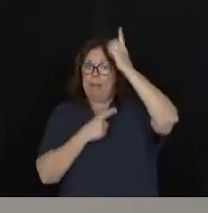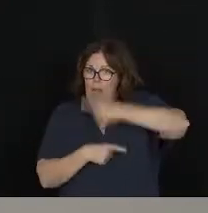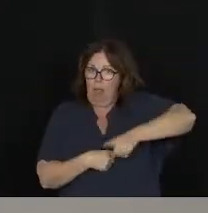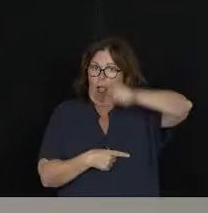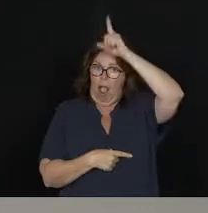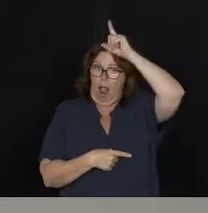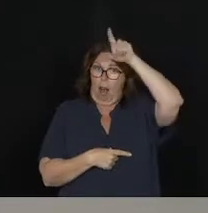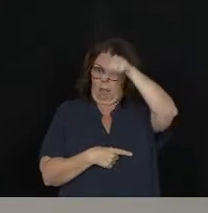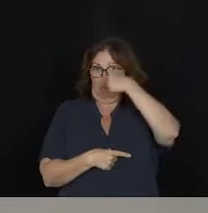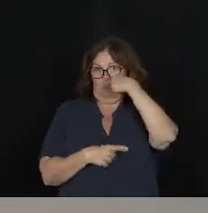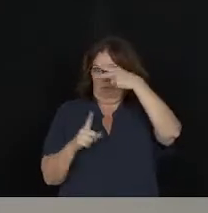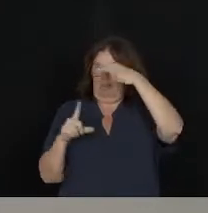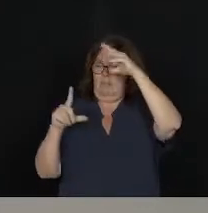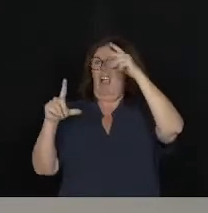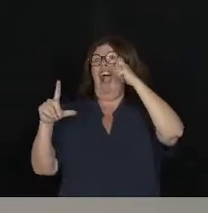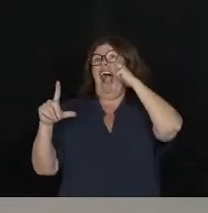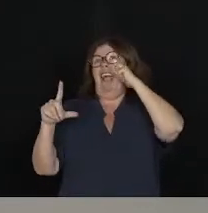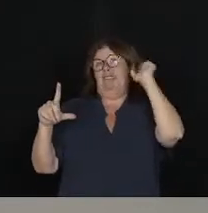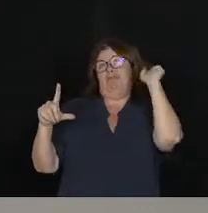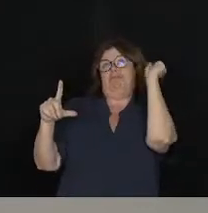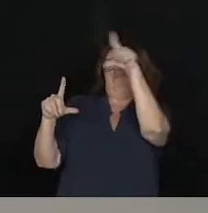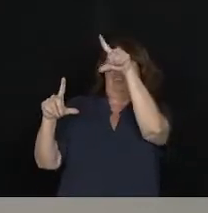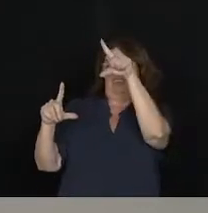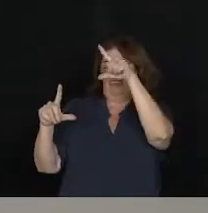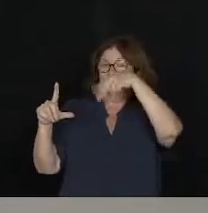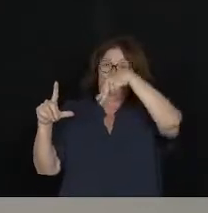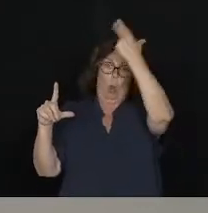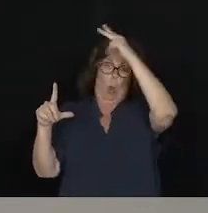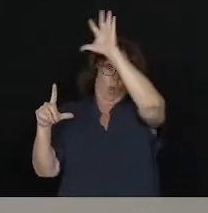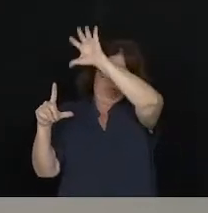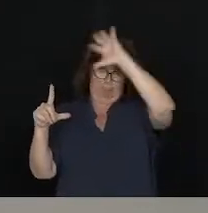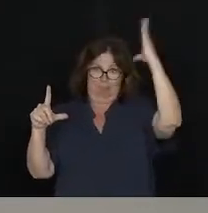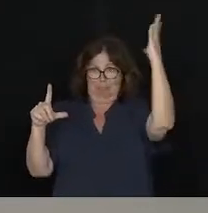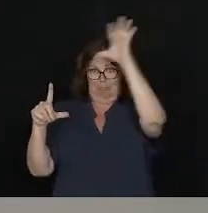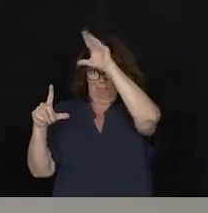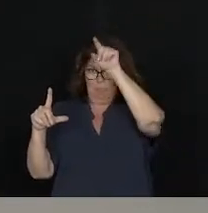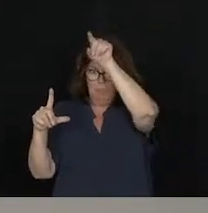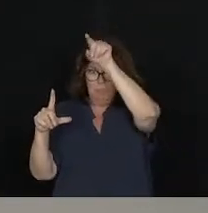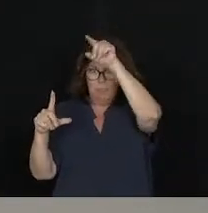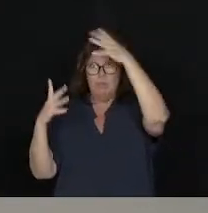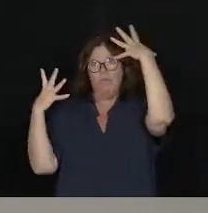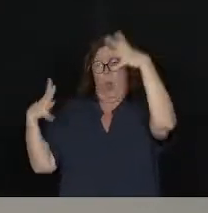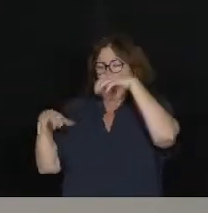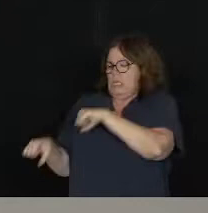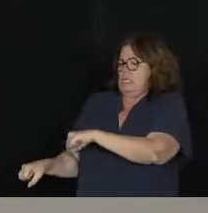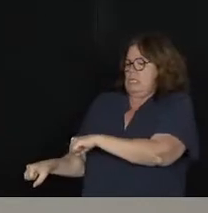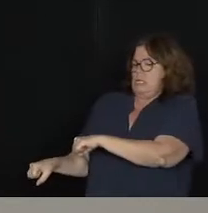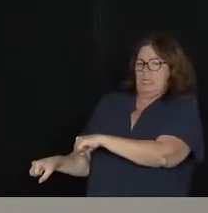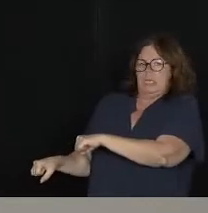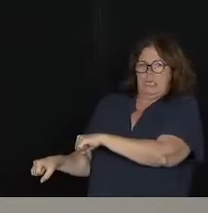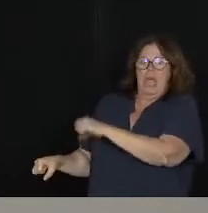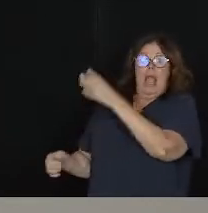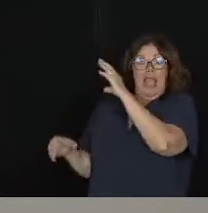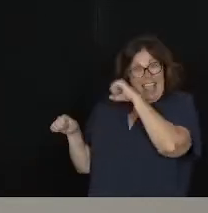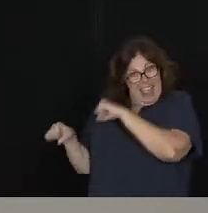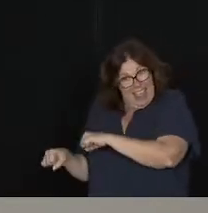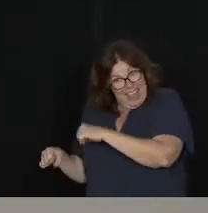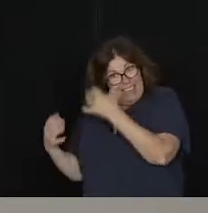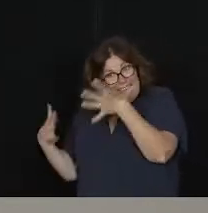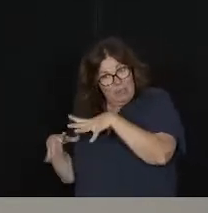Donc cette race-là, cette race nordique, lutte pour essayer d'imposer